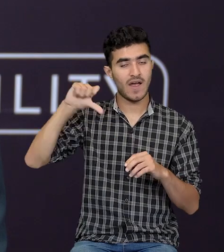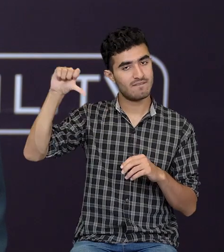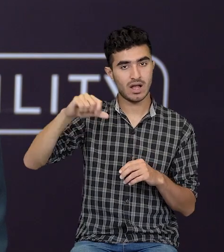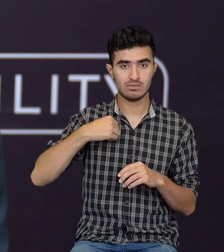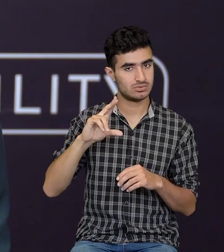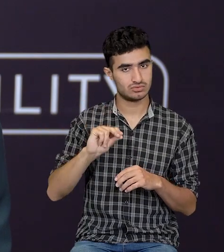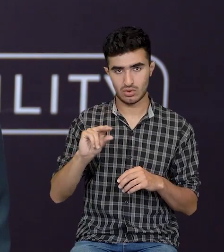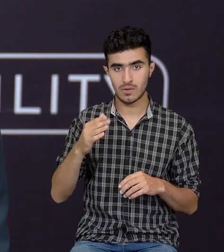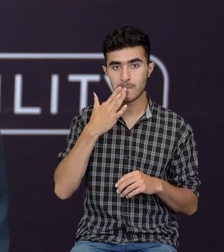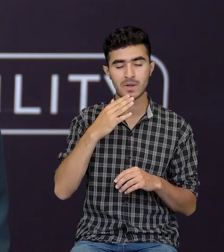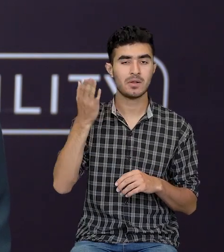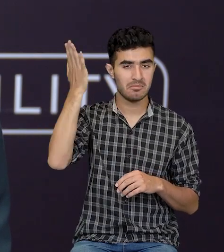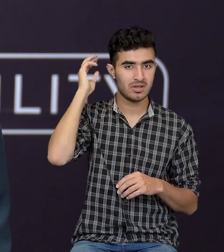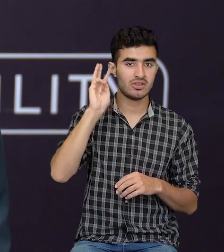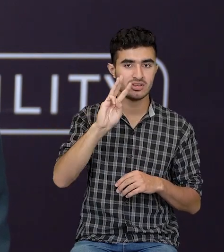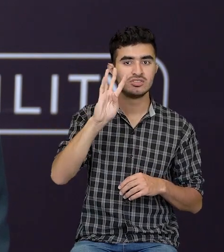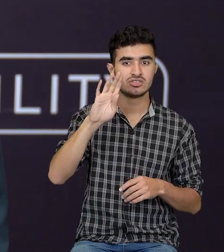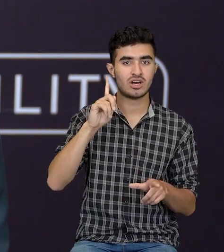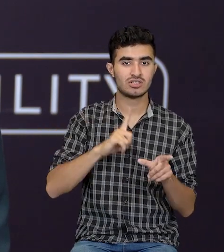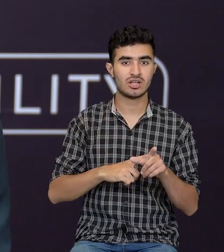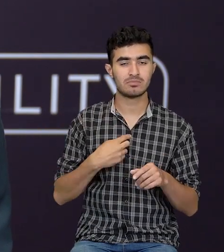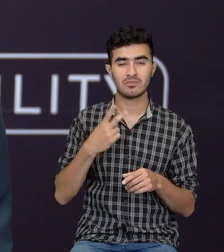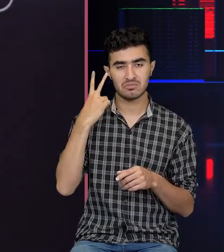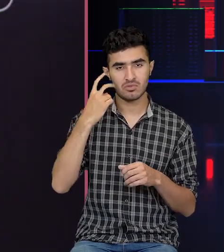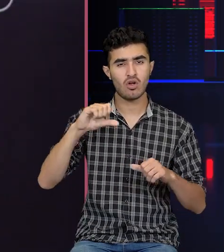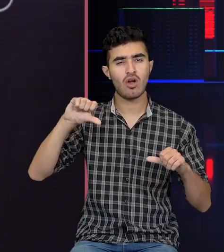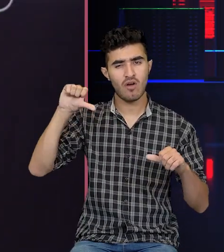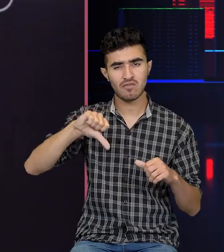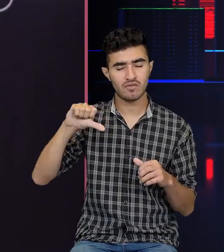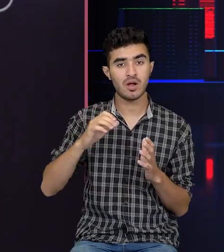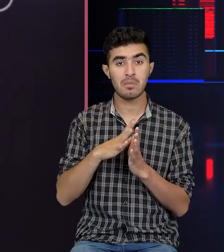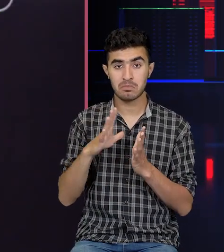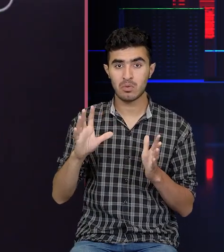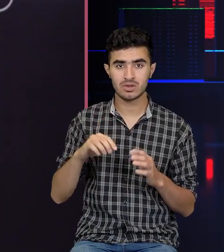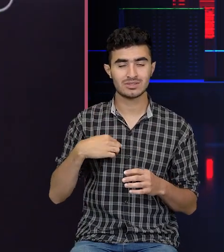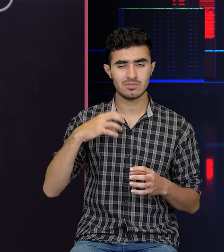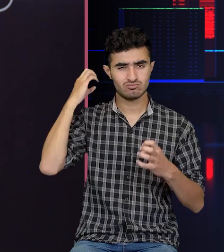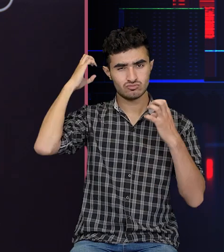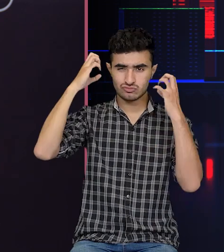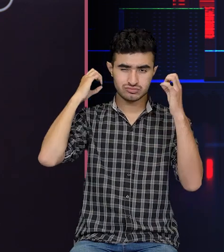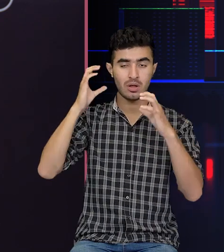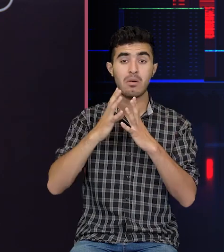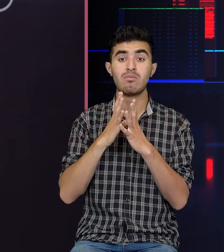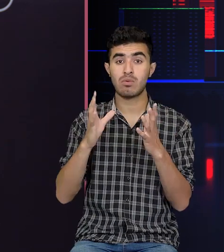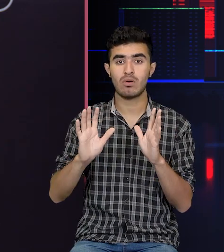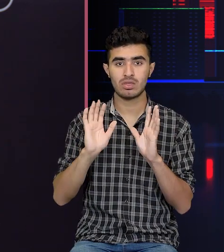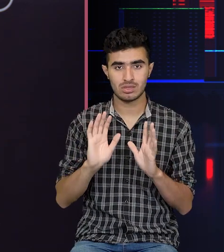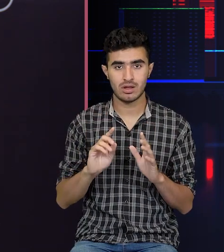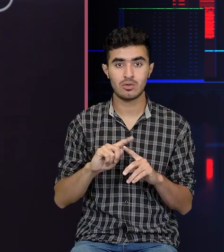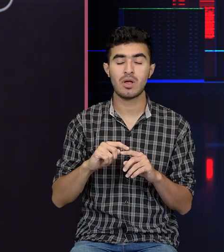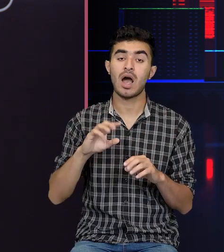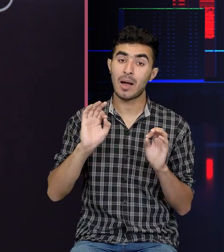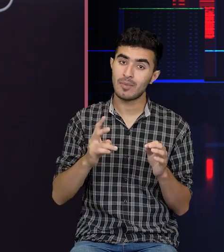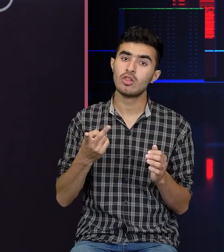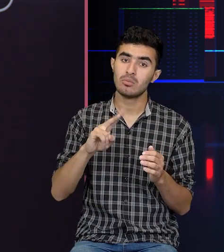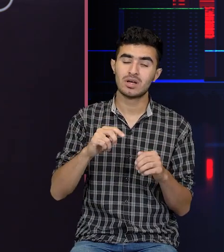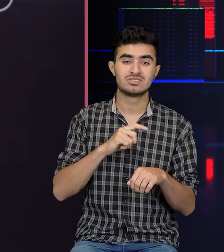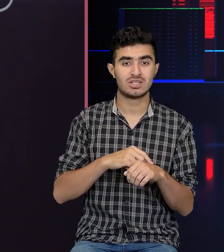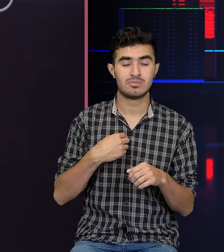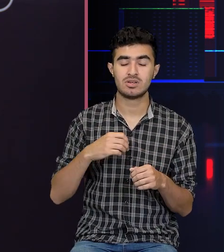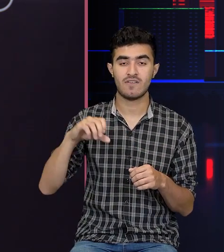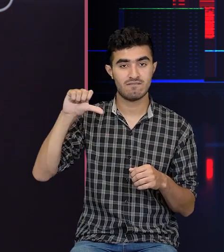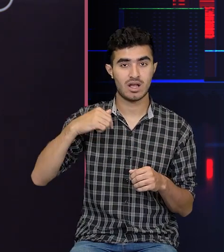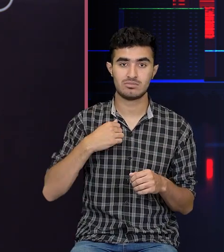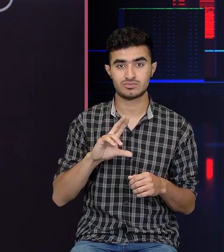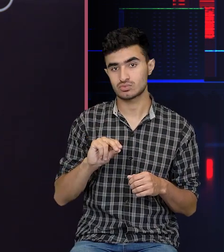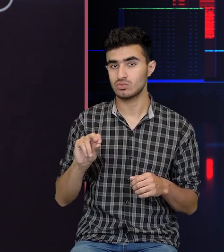चाहता था। शायद मैं चला जाता तो आज मैं यहाँ पे ना बैठा होता। मैंने यही उस टाइम फैसला किया कि अगर मैं आज सेमीफाइनल हार